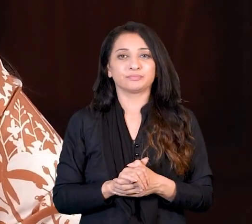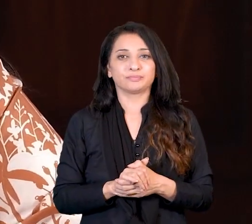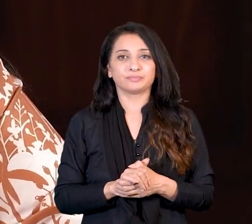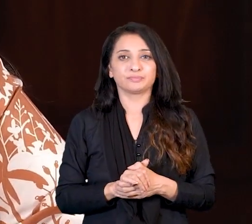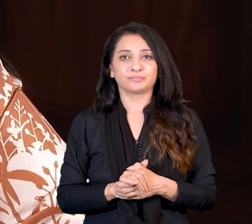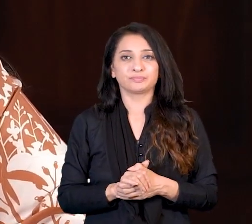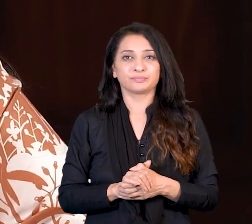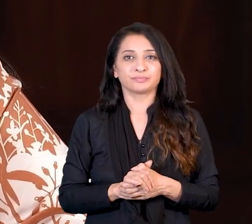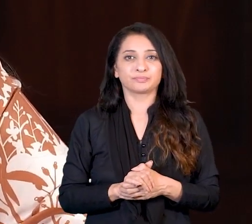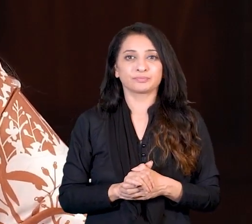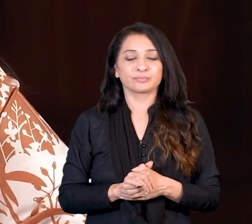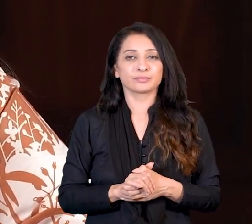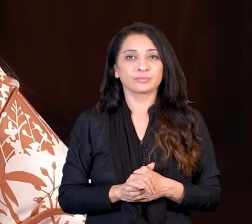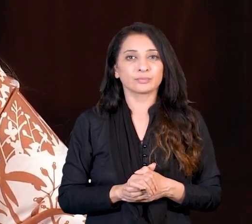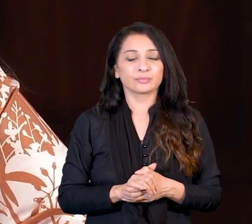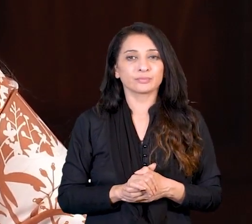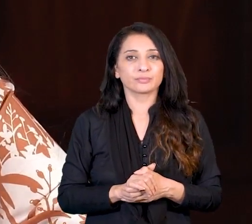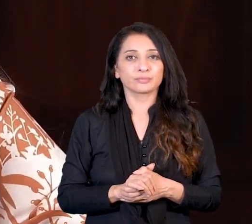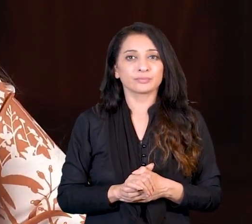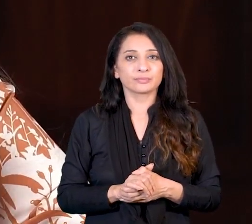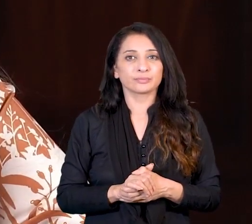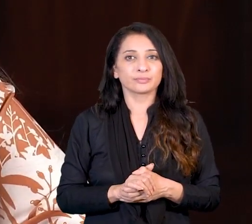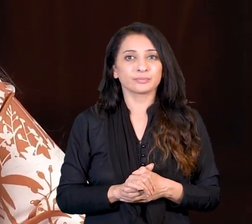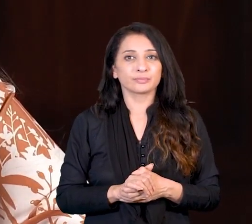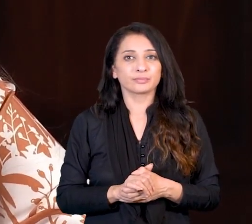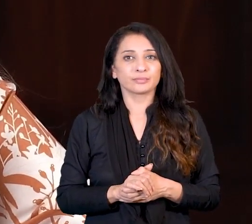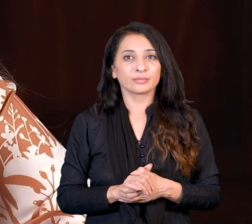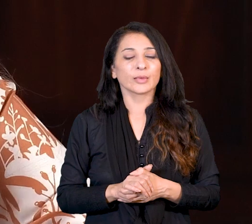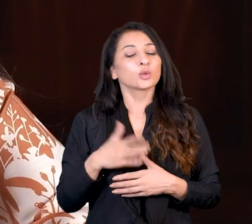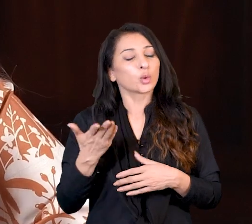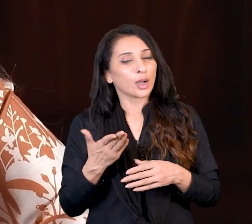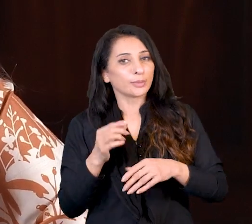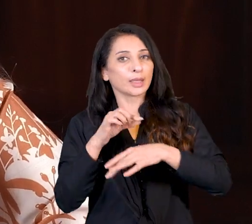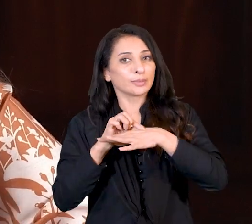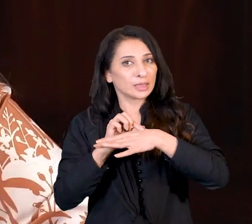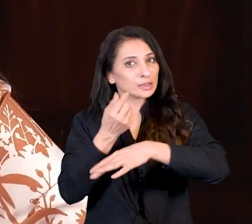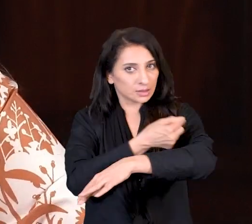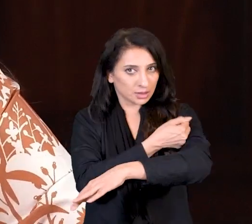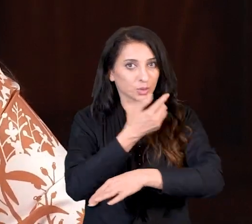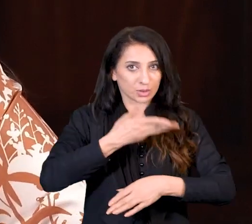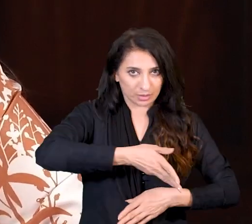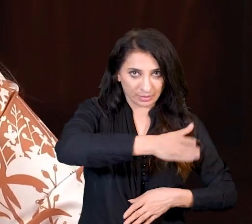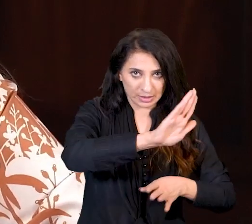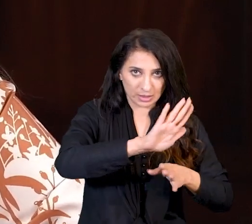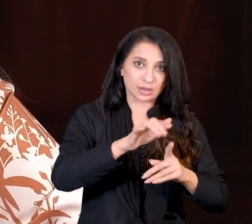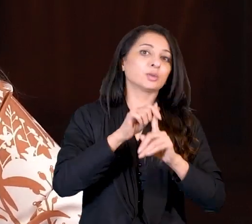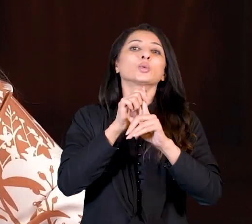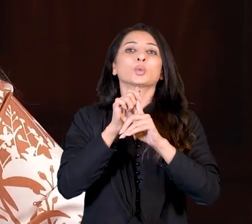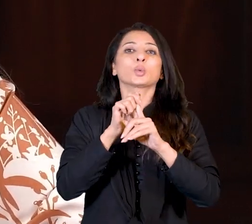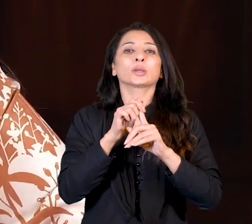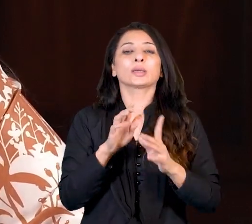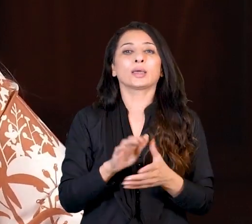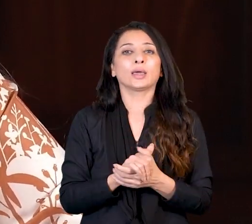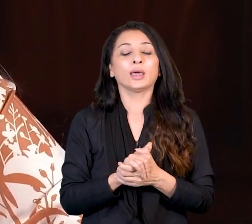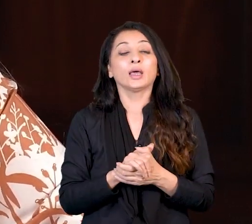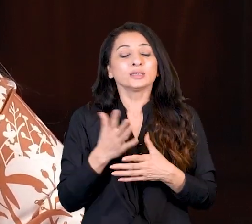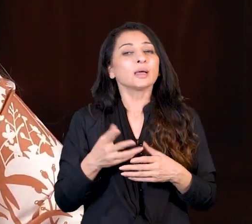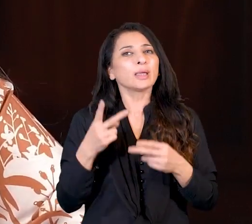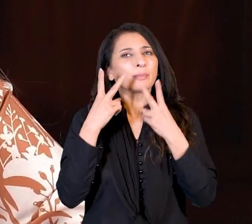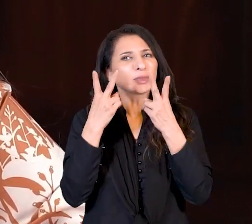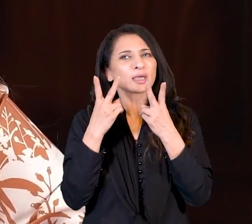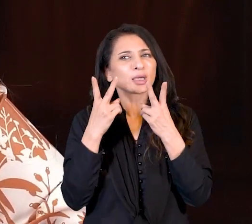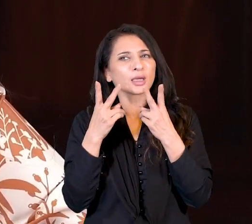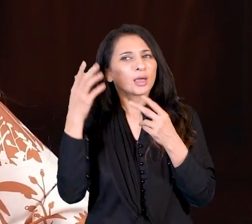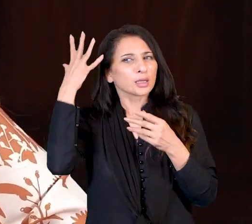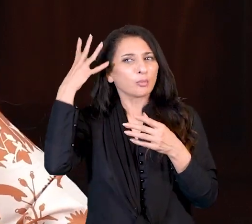कब आपने अपने मॉलिस्ट के पास जाना है, जब भी आपको लगे कि मेरा यूजुअल से ज़्यादा हेयर लॉस हो रहा है। आपने इस चक्कर